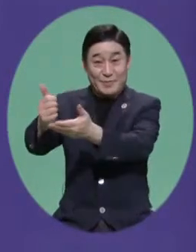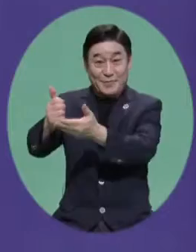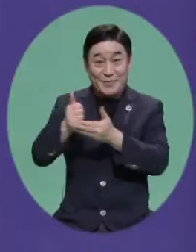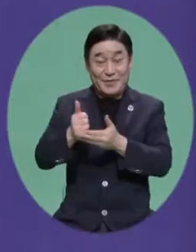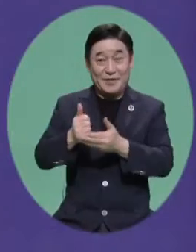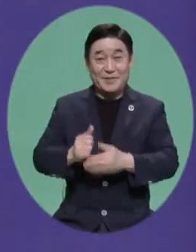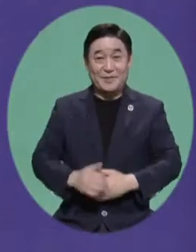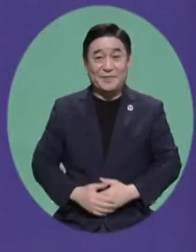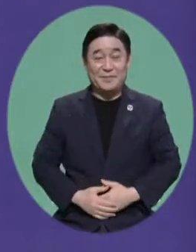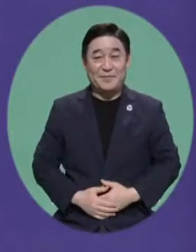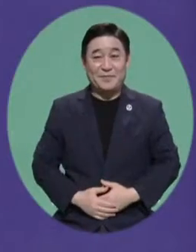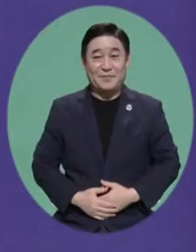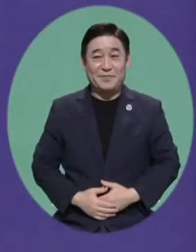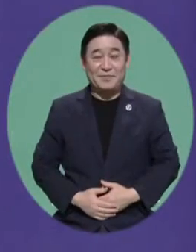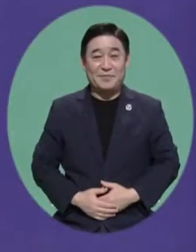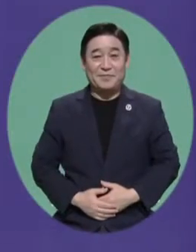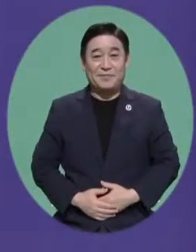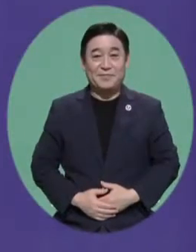모시겠습니다